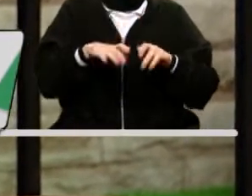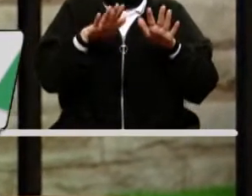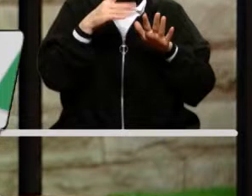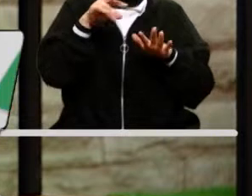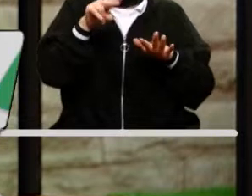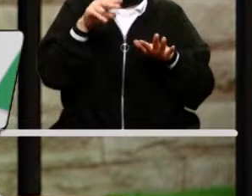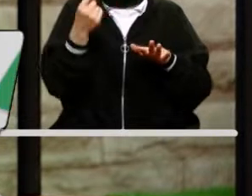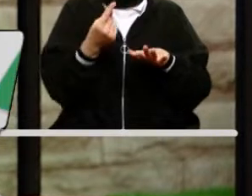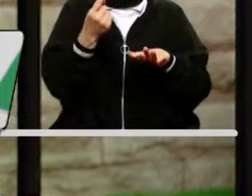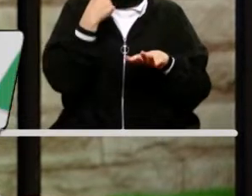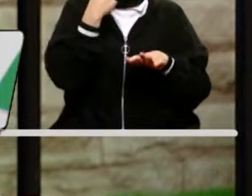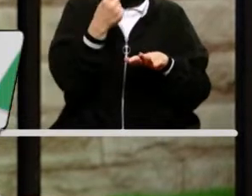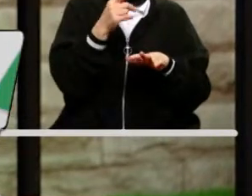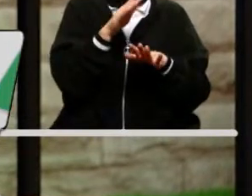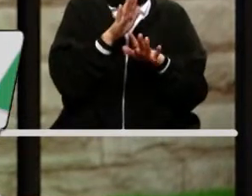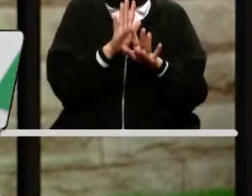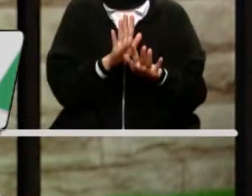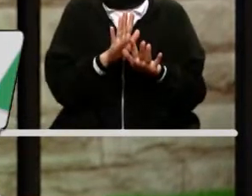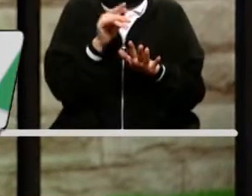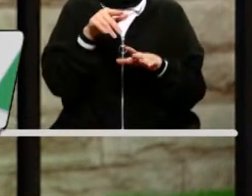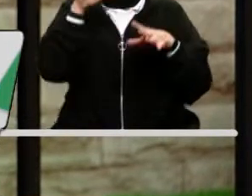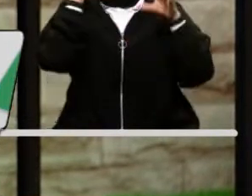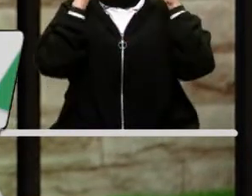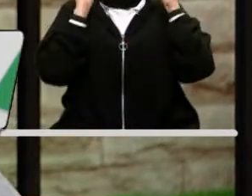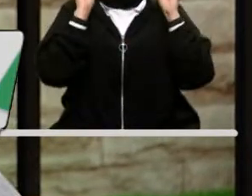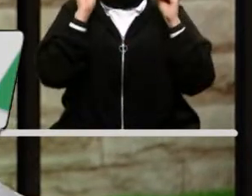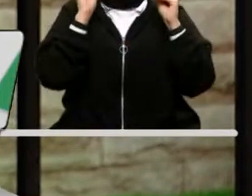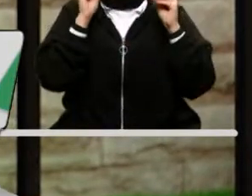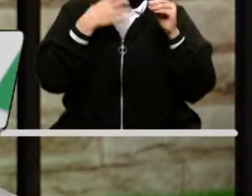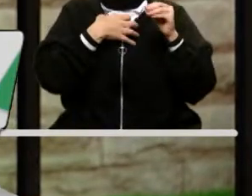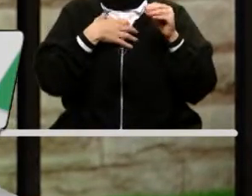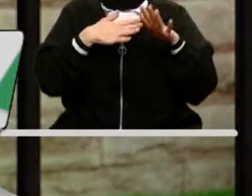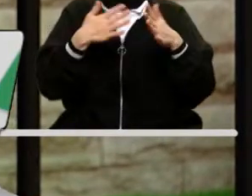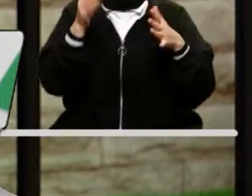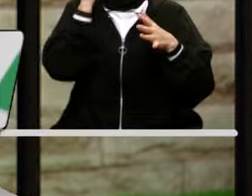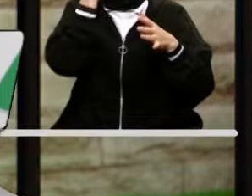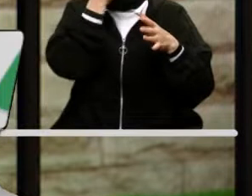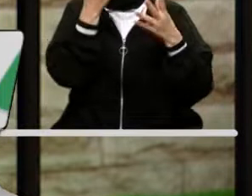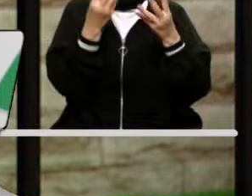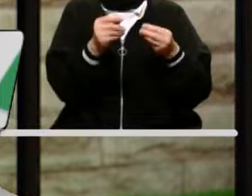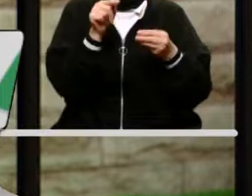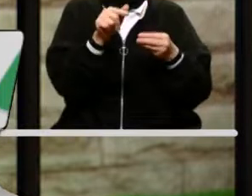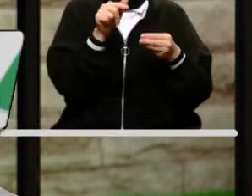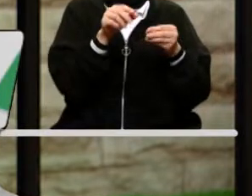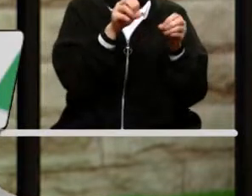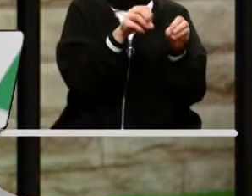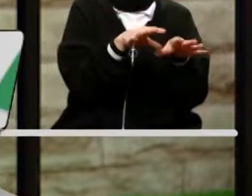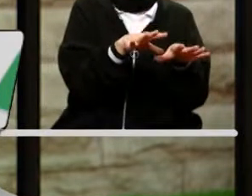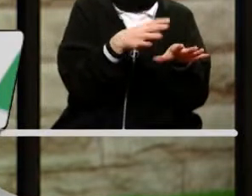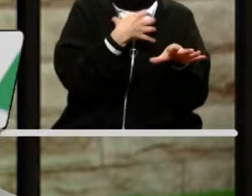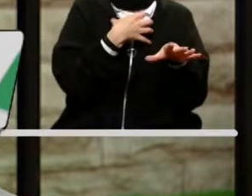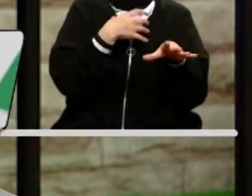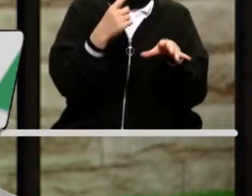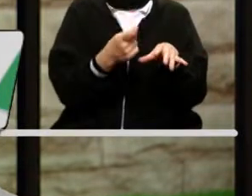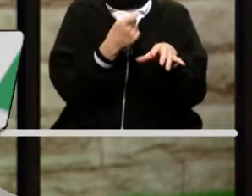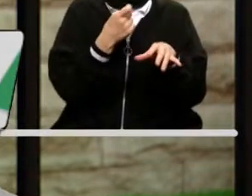olarak görüp onun öğrenme stiliyle onu baş başa bırakırlarsa çocuk hem yük almamış olur, hem çocuğunuzu daha çok iyi bağrına basarsınız. Sizin